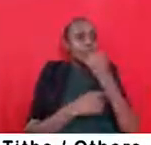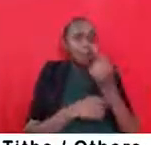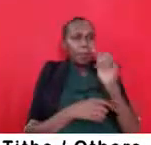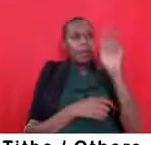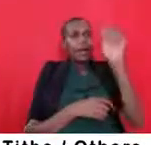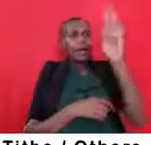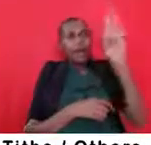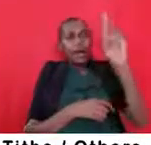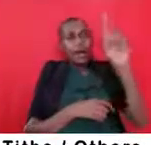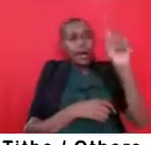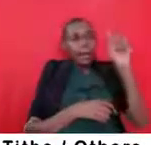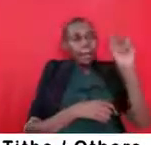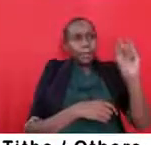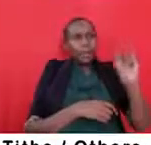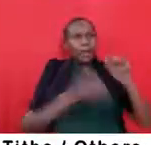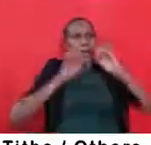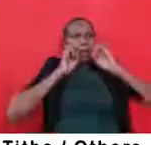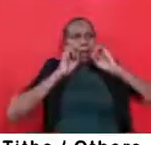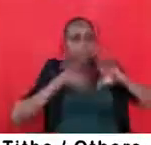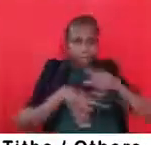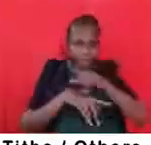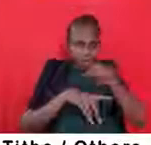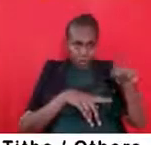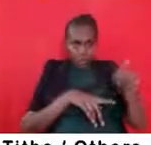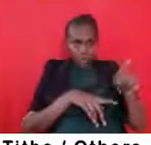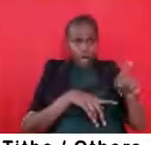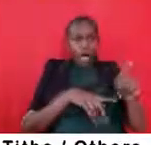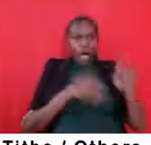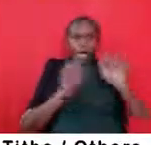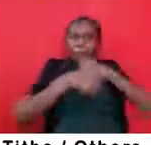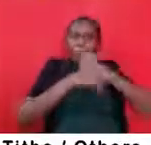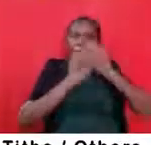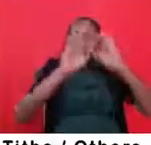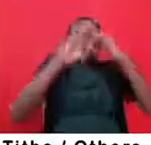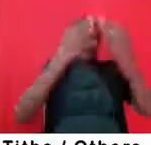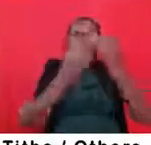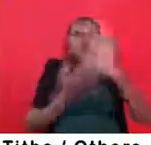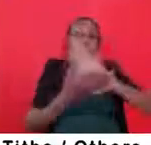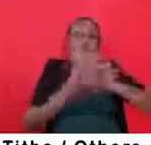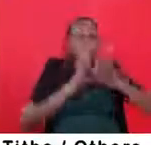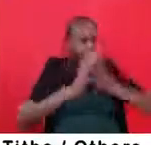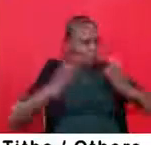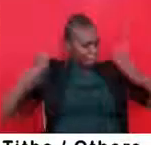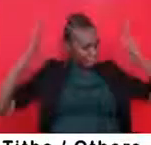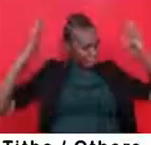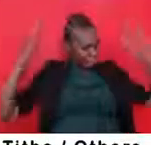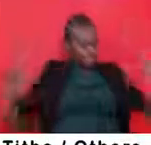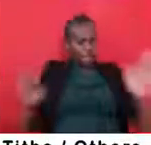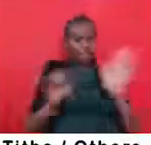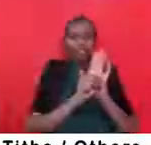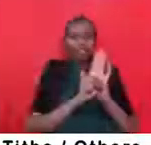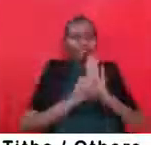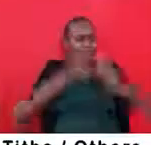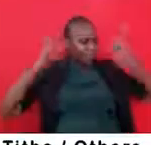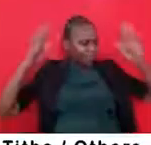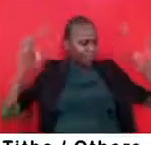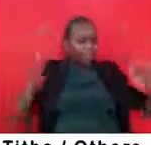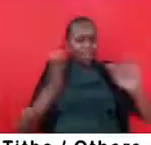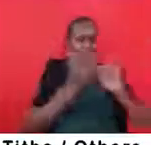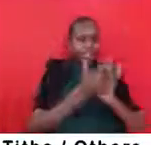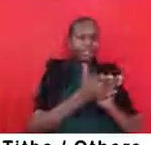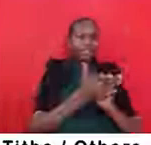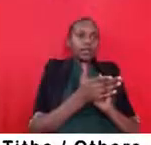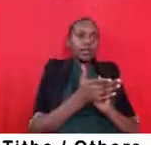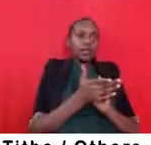Abraham, mimi nitakubariki, nitafanya familia yako ikue kubwa sana, itakuwa kubwa kiasi ya kwamba